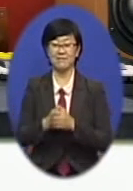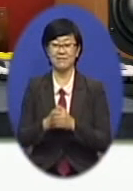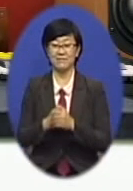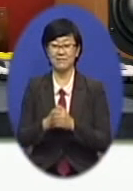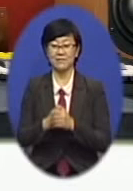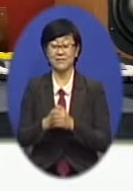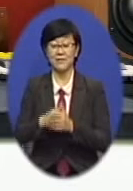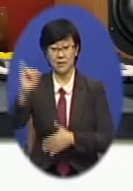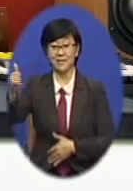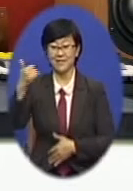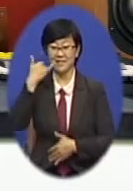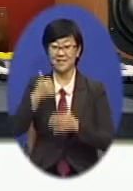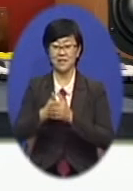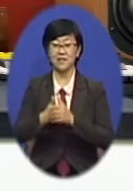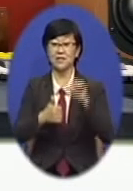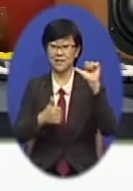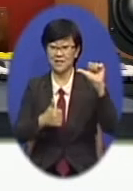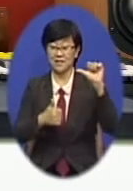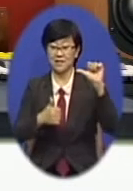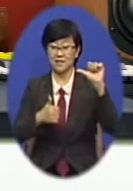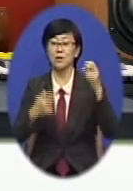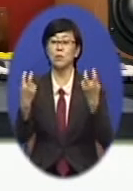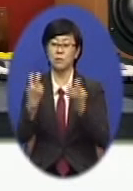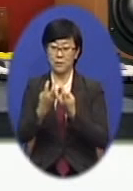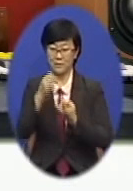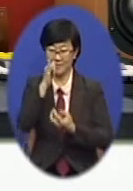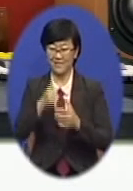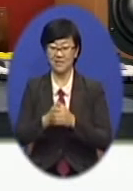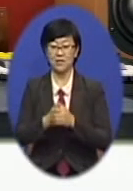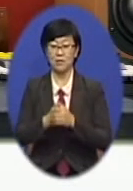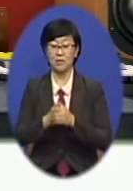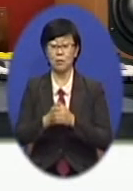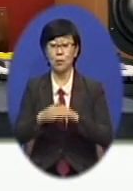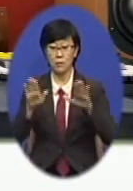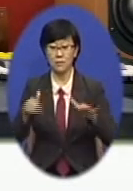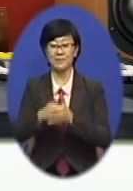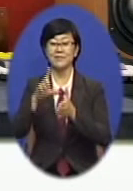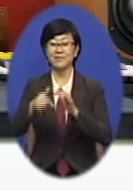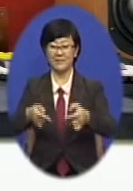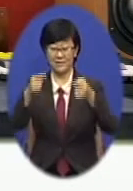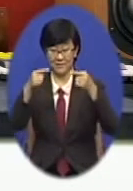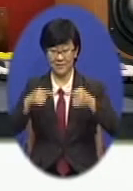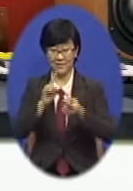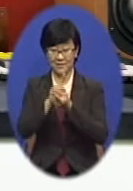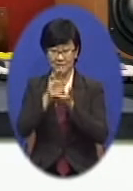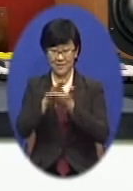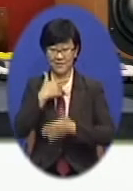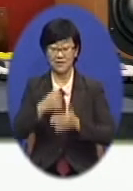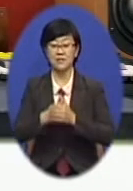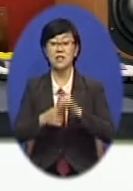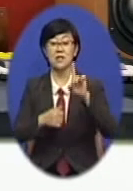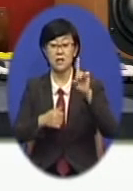060-608-1004번 그리고 들어오시면 다섯 가지 참여 방법이 있습니다. 네. 오늘 이 시간 참여에는 1번